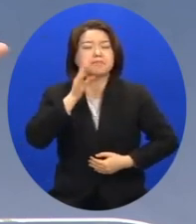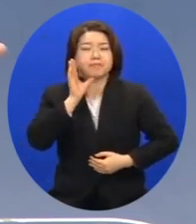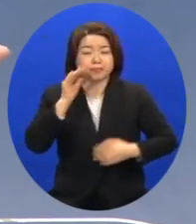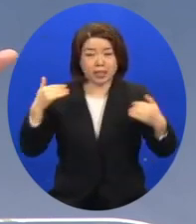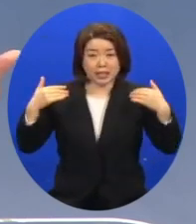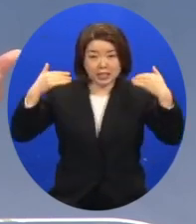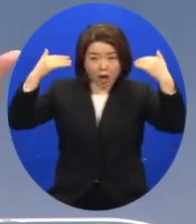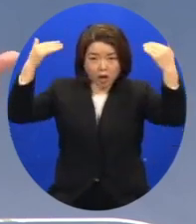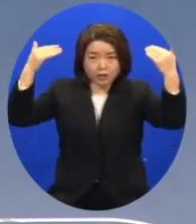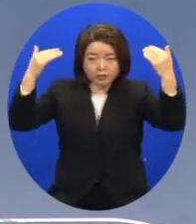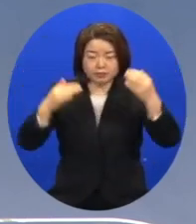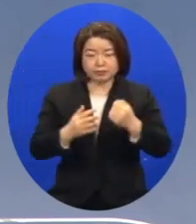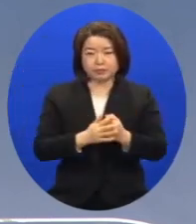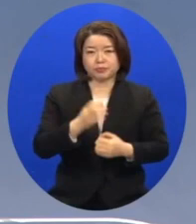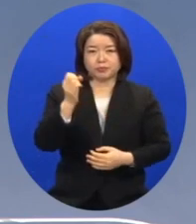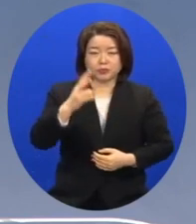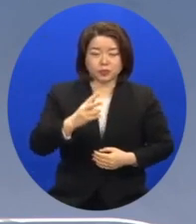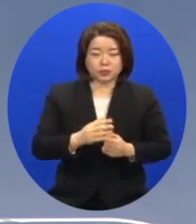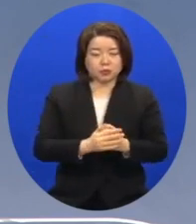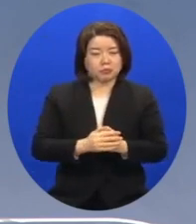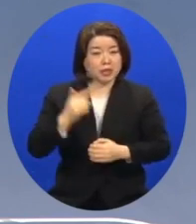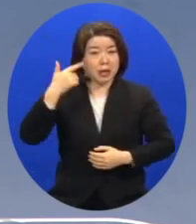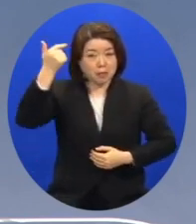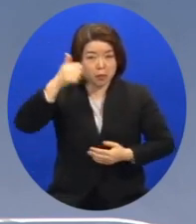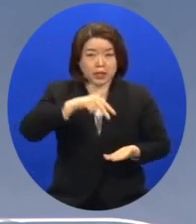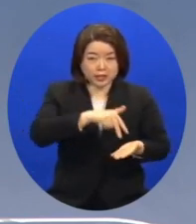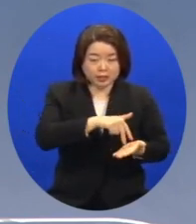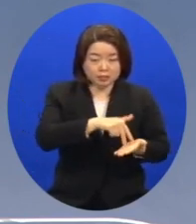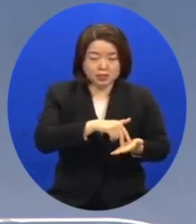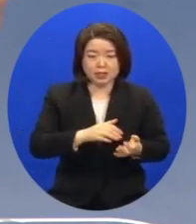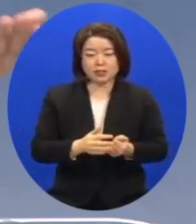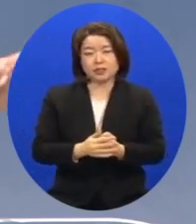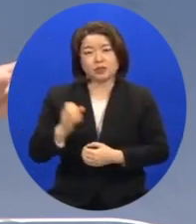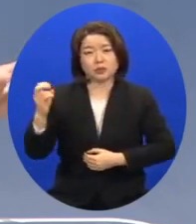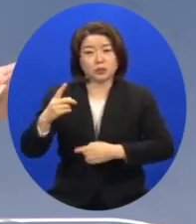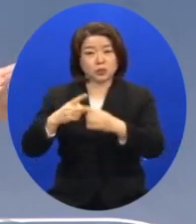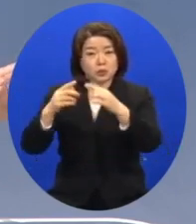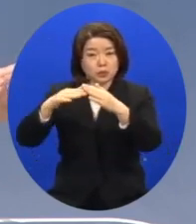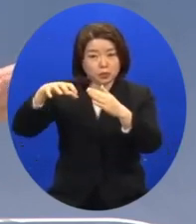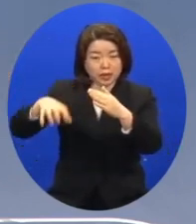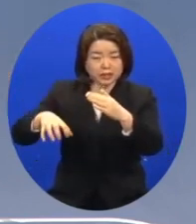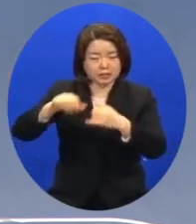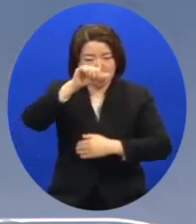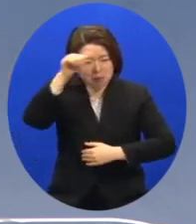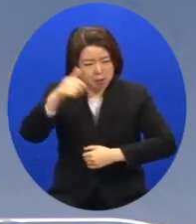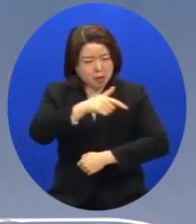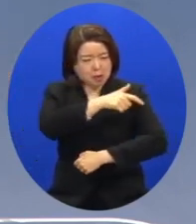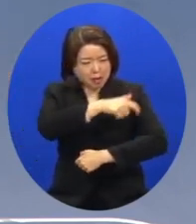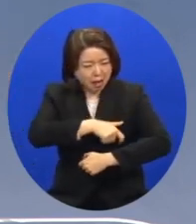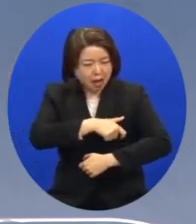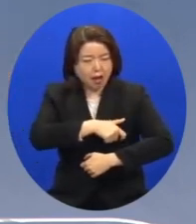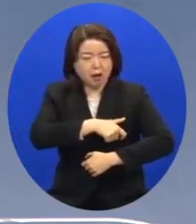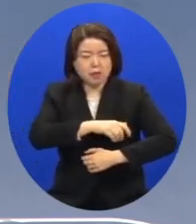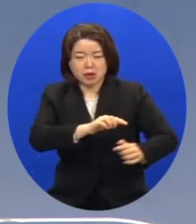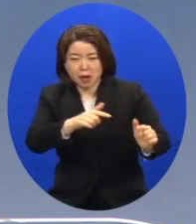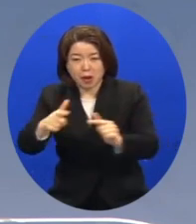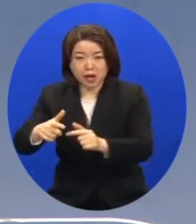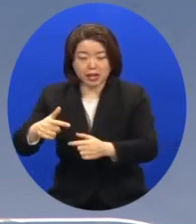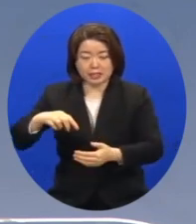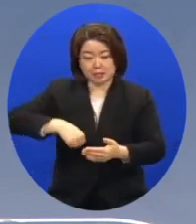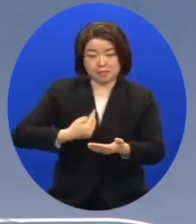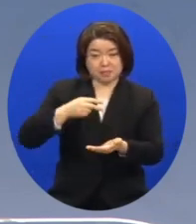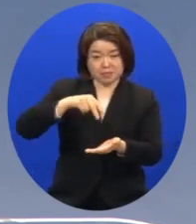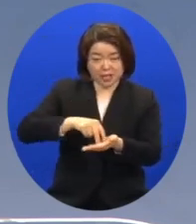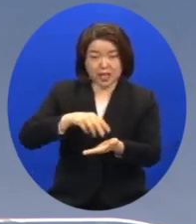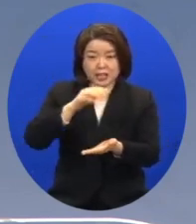또 목회자 고 또 교회에서 중직자 고 그런다고 그래서 여러분이 영적으로 도